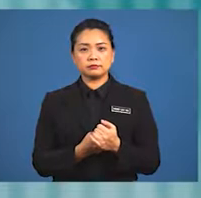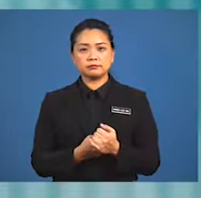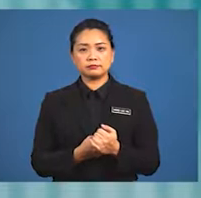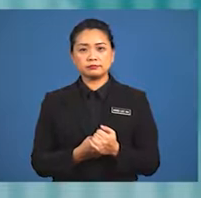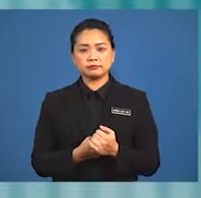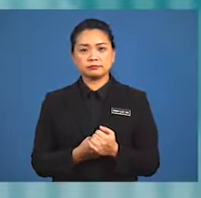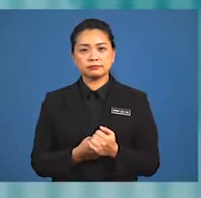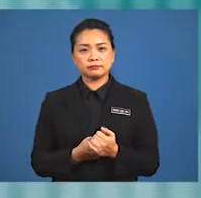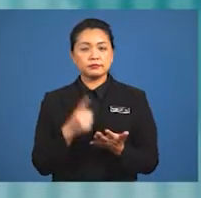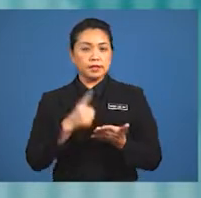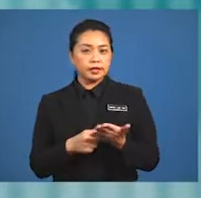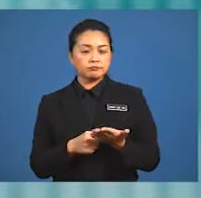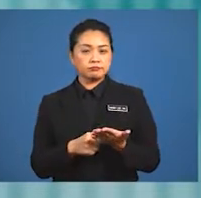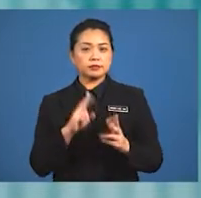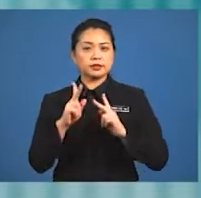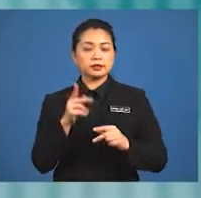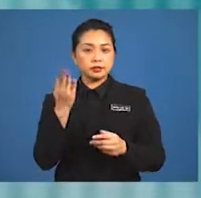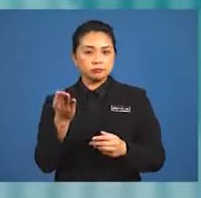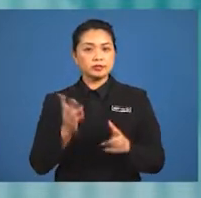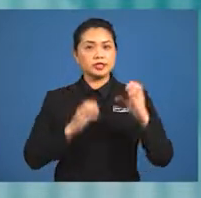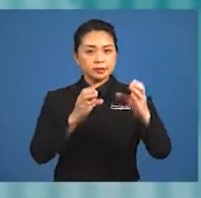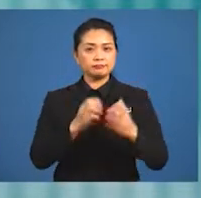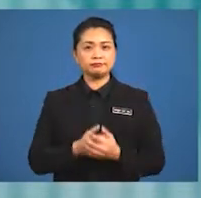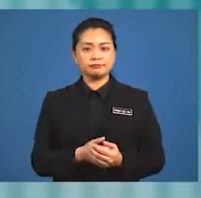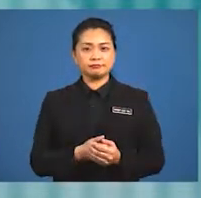kata kamu cadangkan proses yang berlaku?